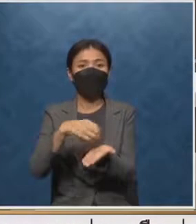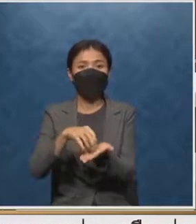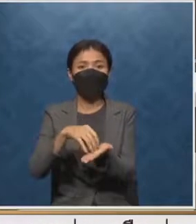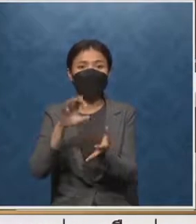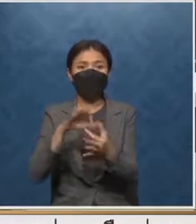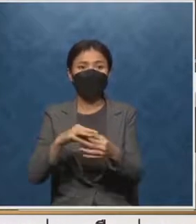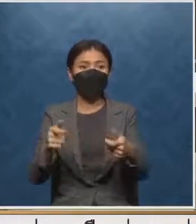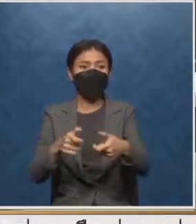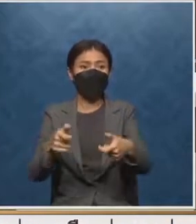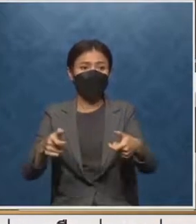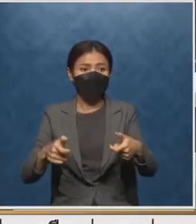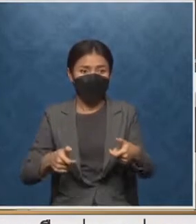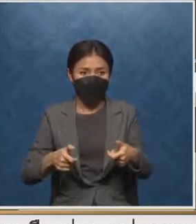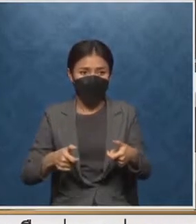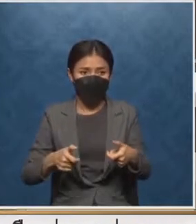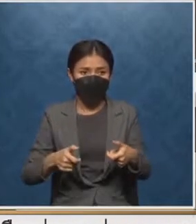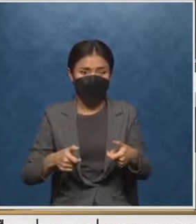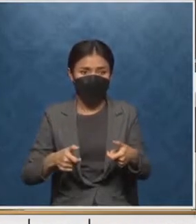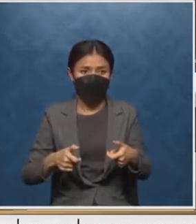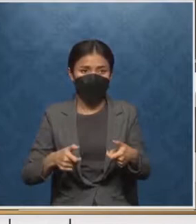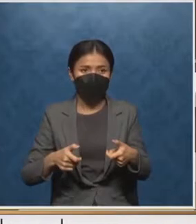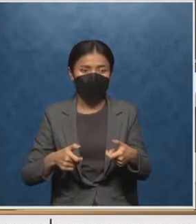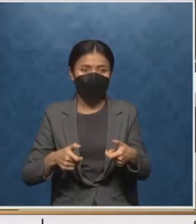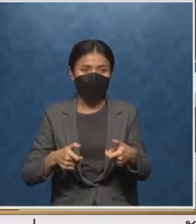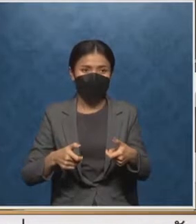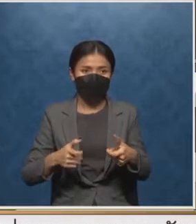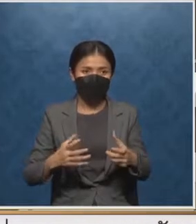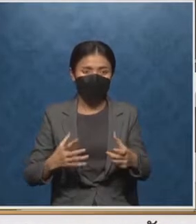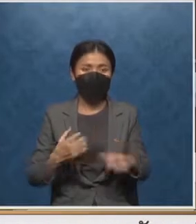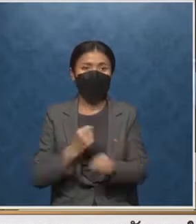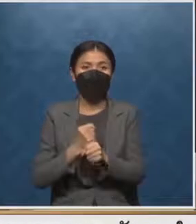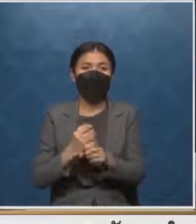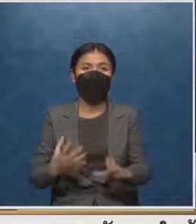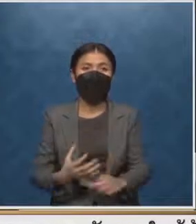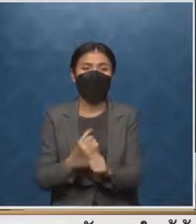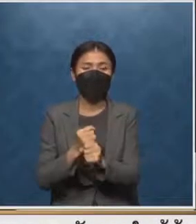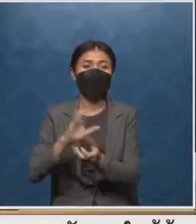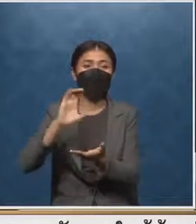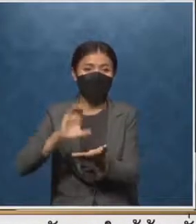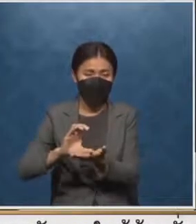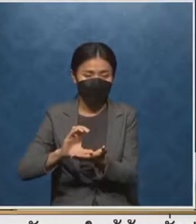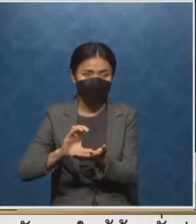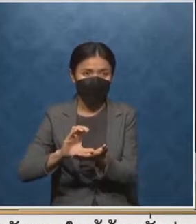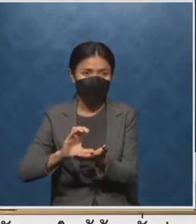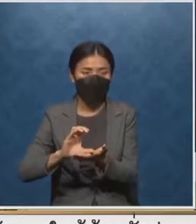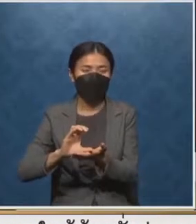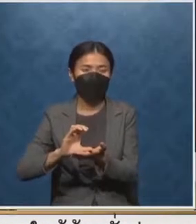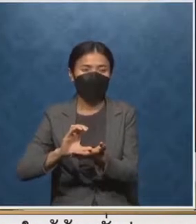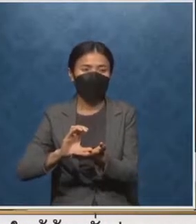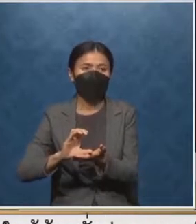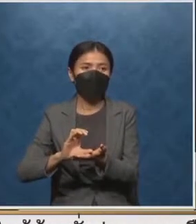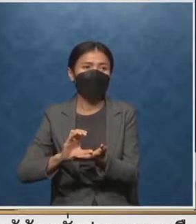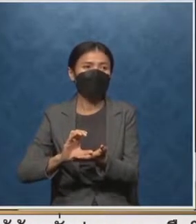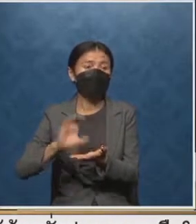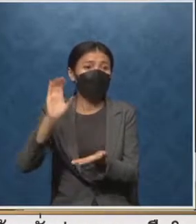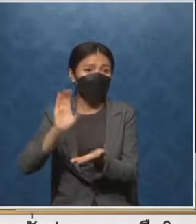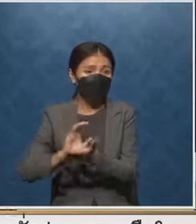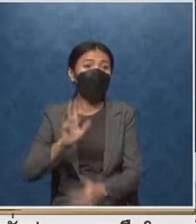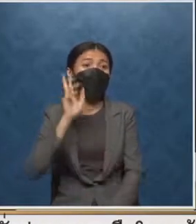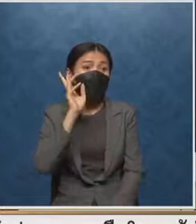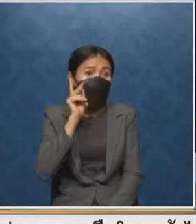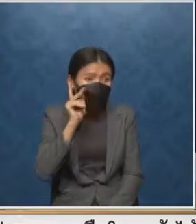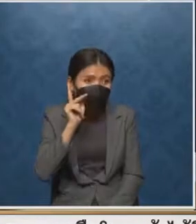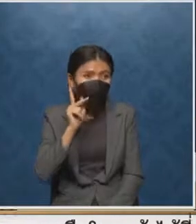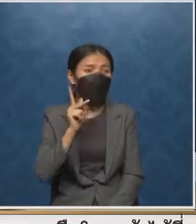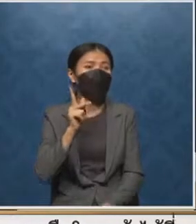ายงานกองทุนพัฒนาสื่อปลอดภัยและสร้างสรรค์ปี2563ผมต้